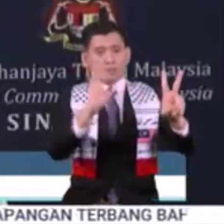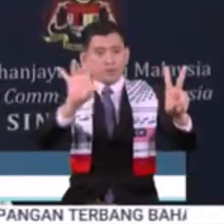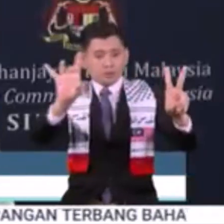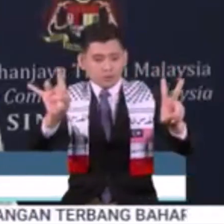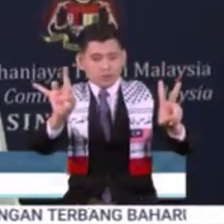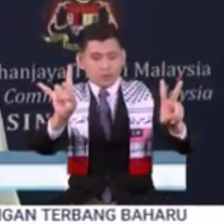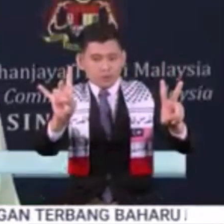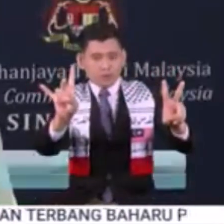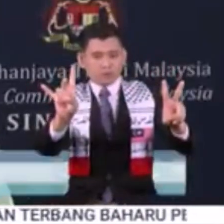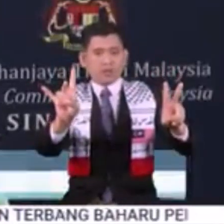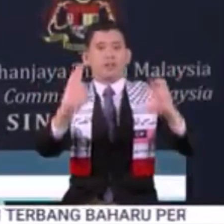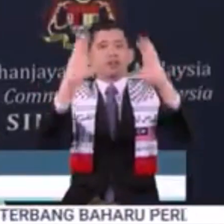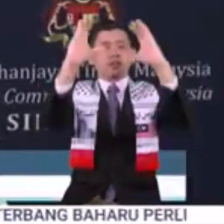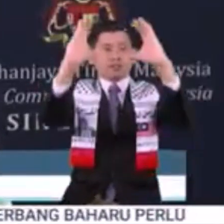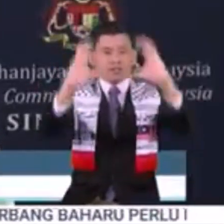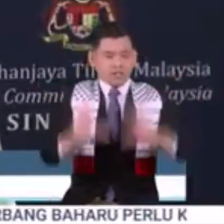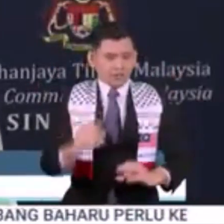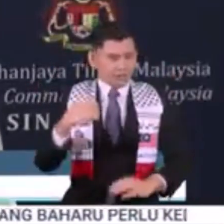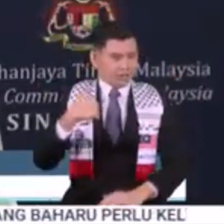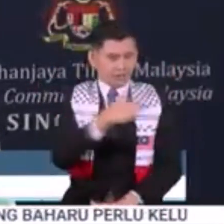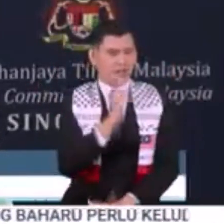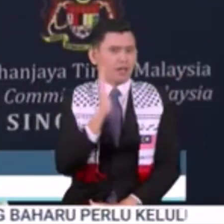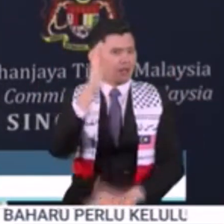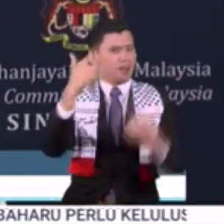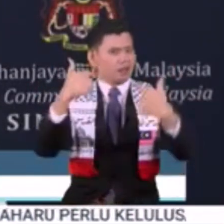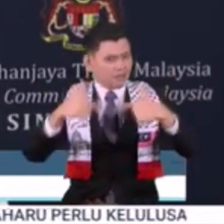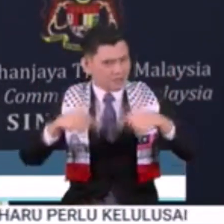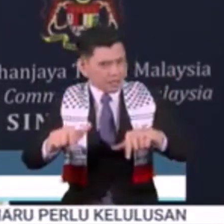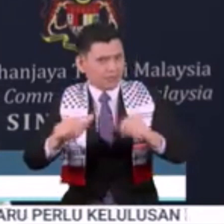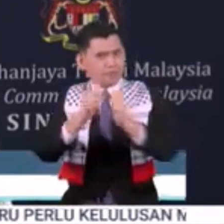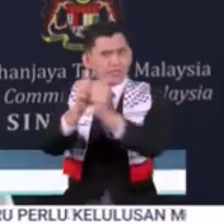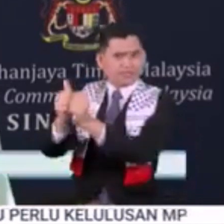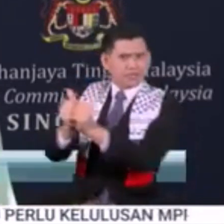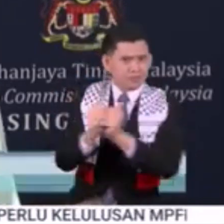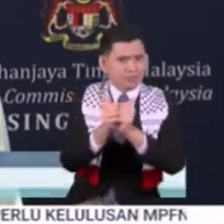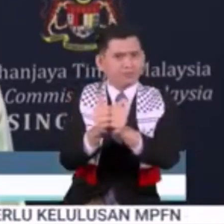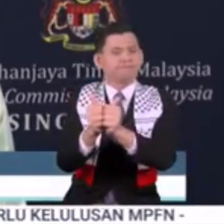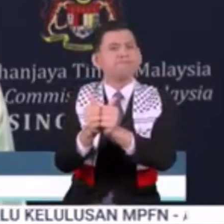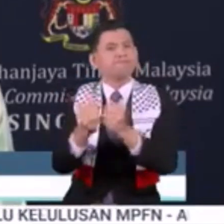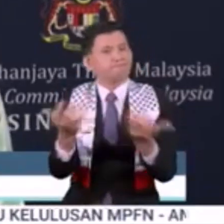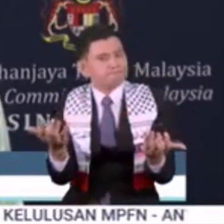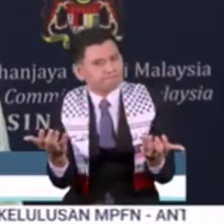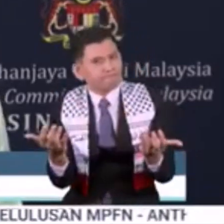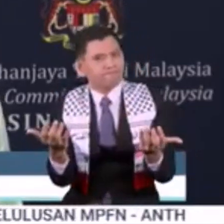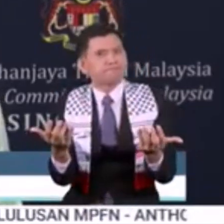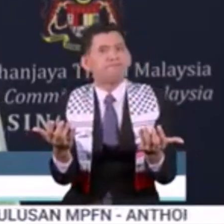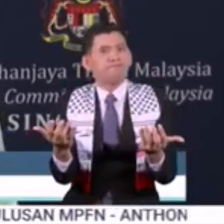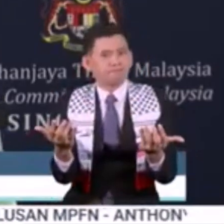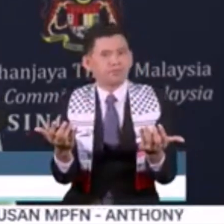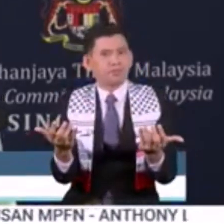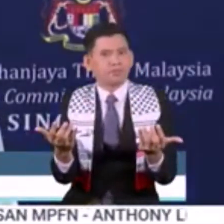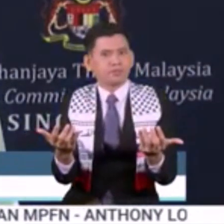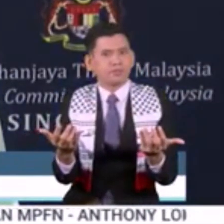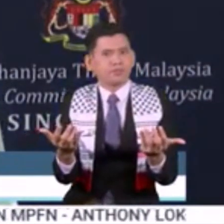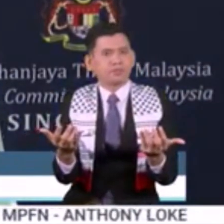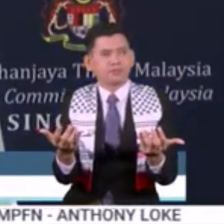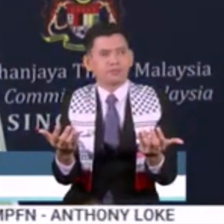Langkah-langkah yang akan kita laksanakan secara bersama ialah dalam konteks